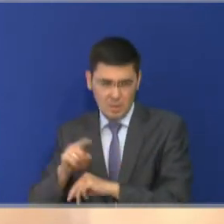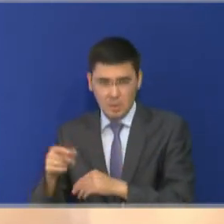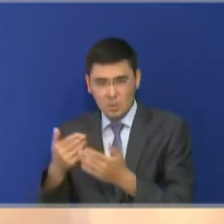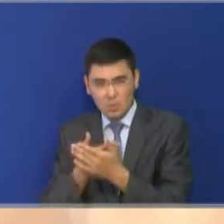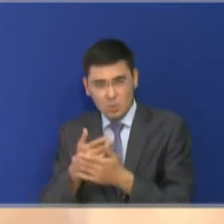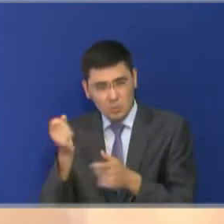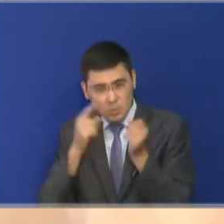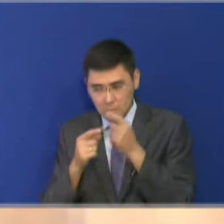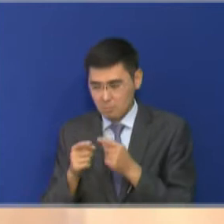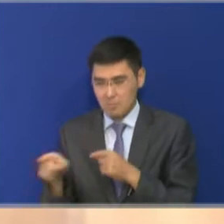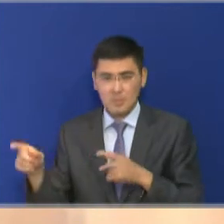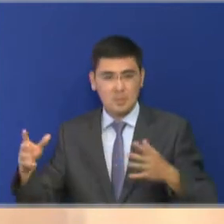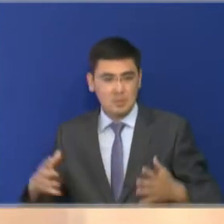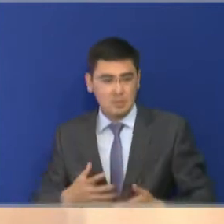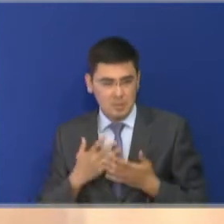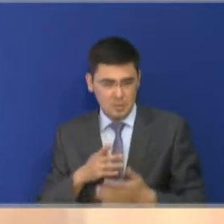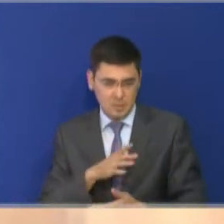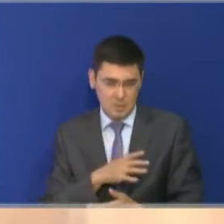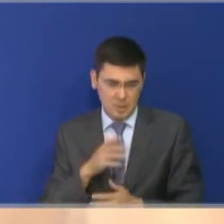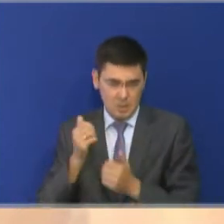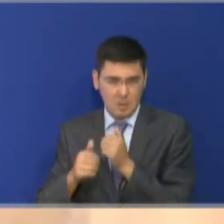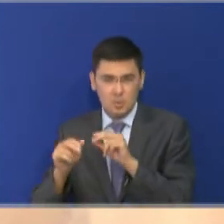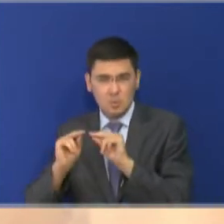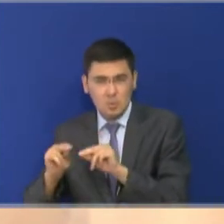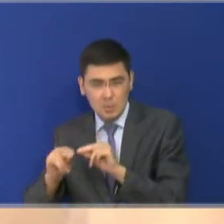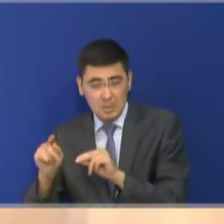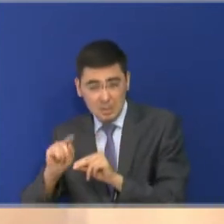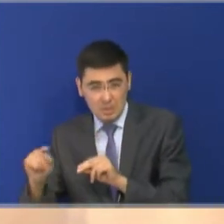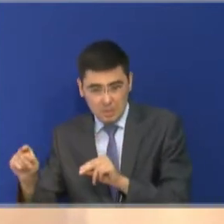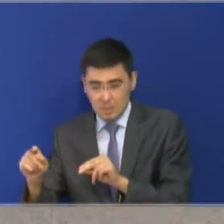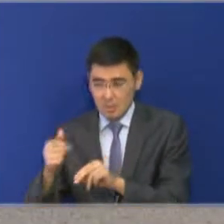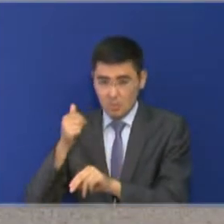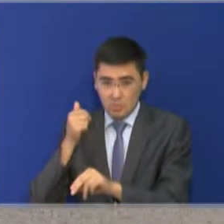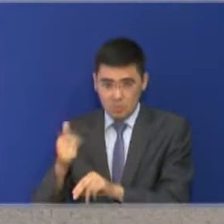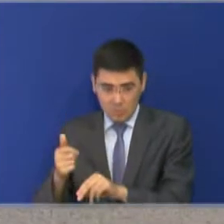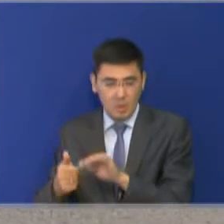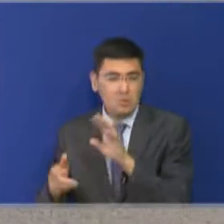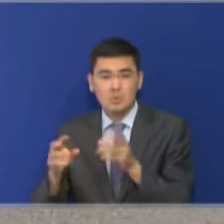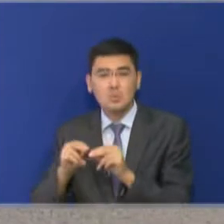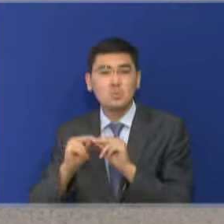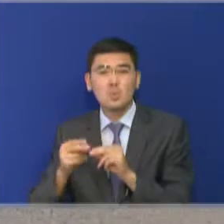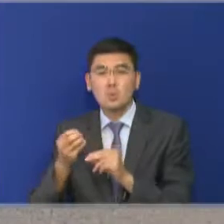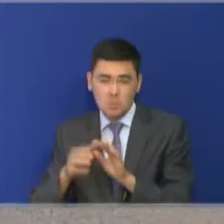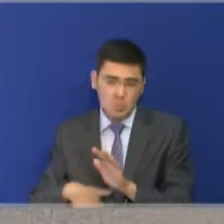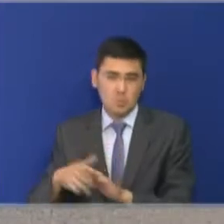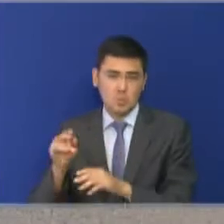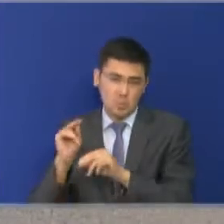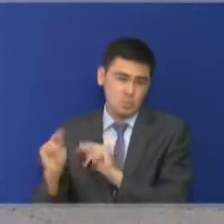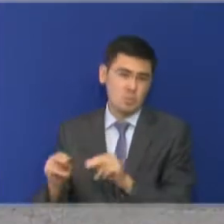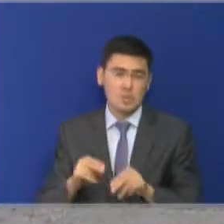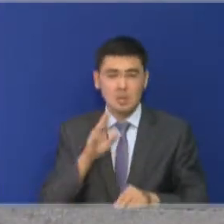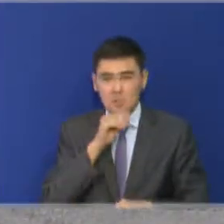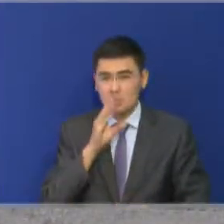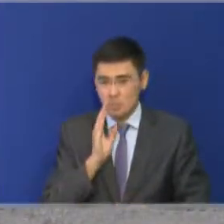сый-құрмет, еңбектерінің бағалануы әр ұстаздың шығармашылық қабілетін шыңдауы тиіс. Атап өтерлігі, алдағы уақытта педагогика